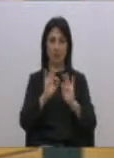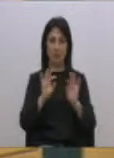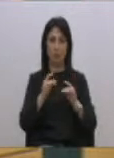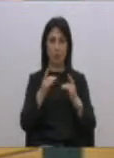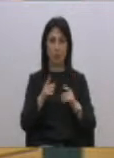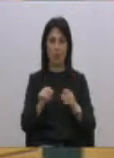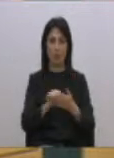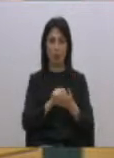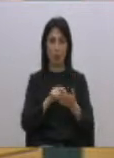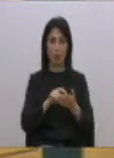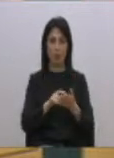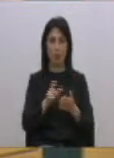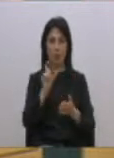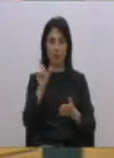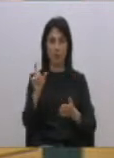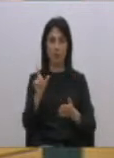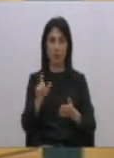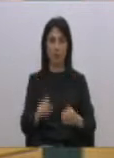ამავე დოკუმენტიდან.